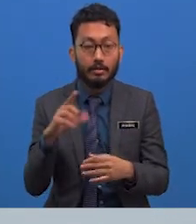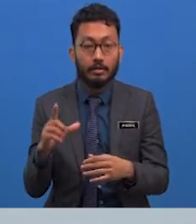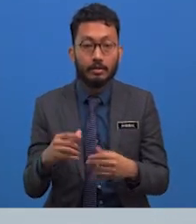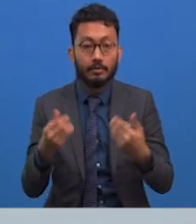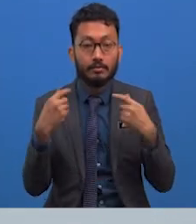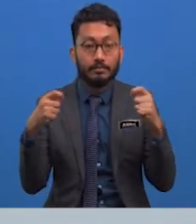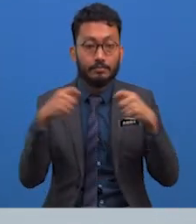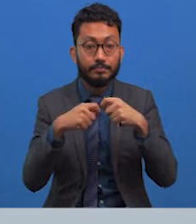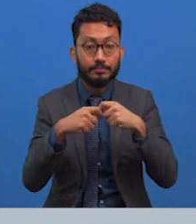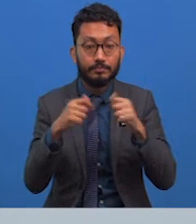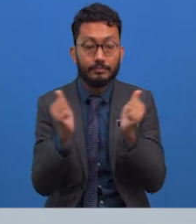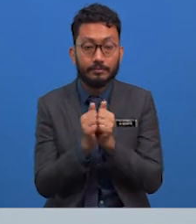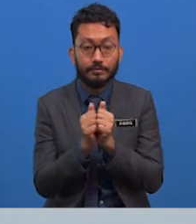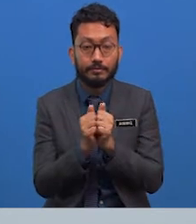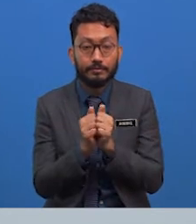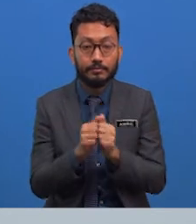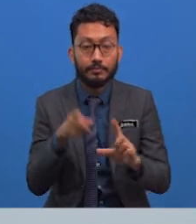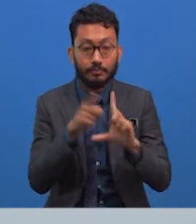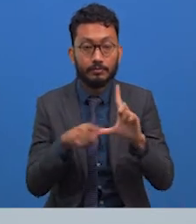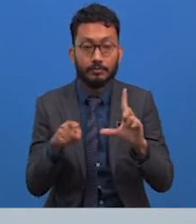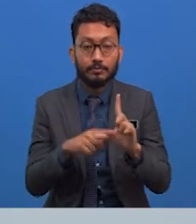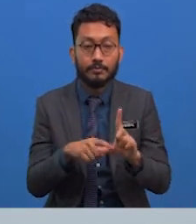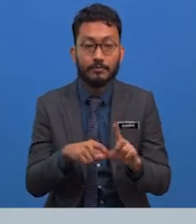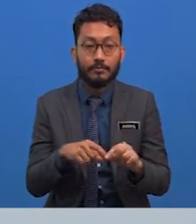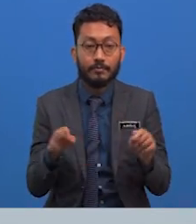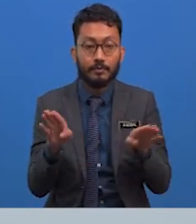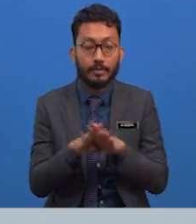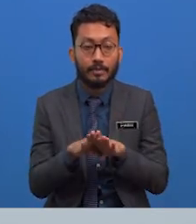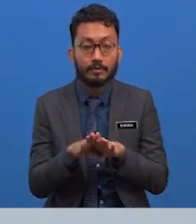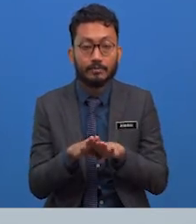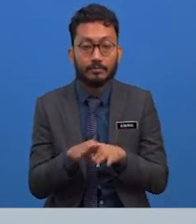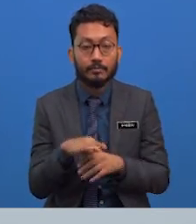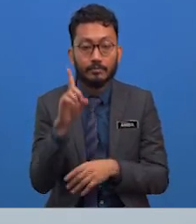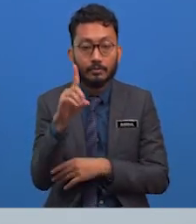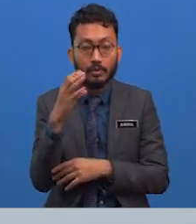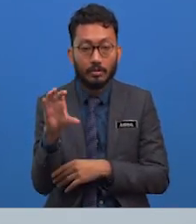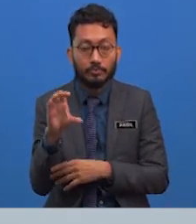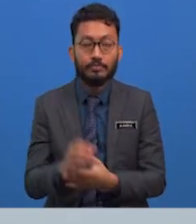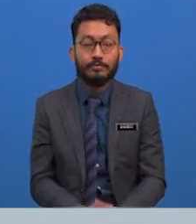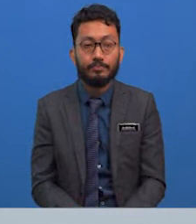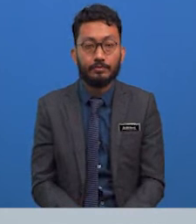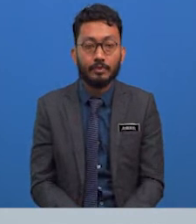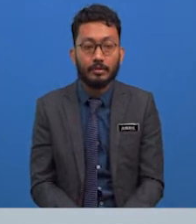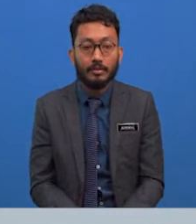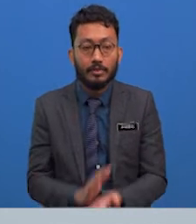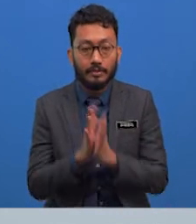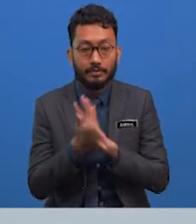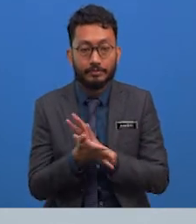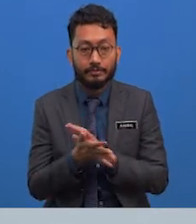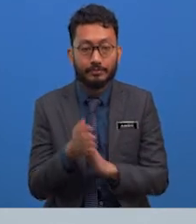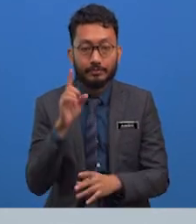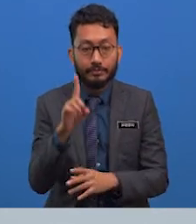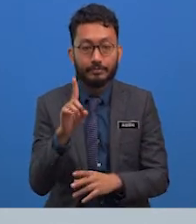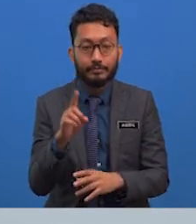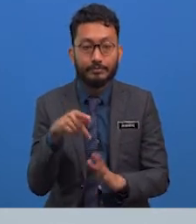bertentangan dengan sudut sepadan 120 darjah. maka persamaan linear dengan satu